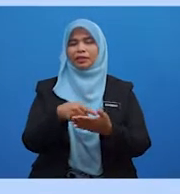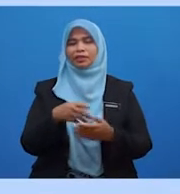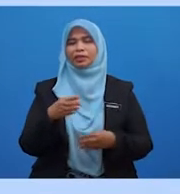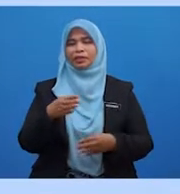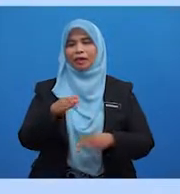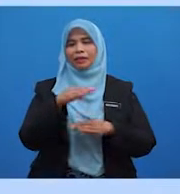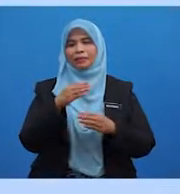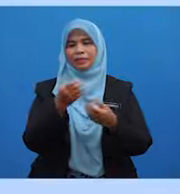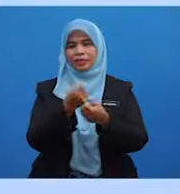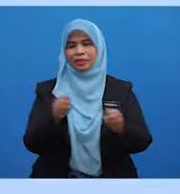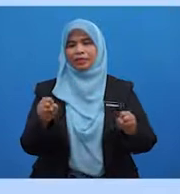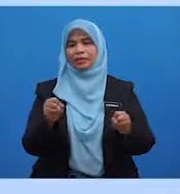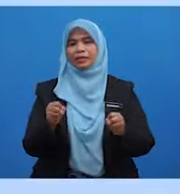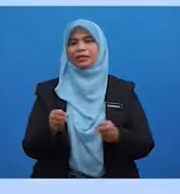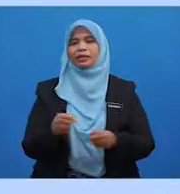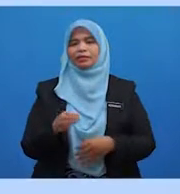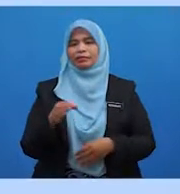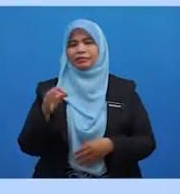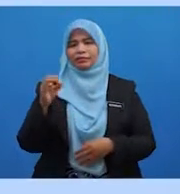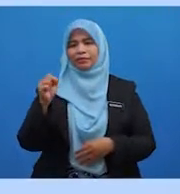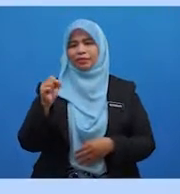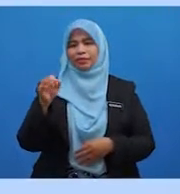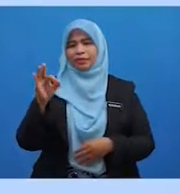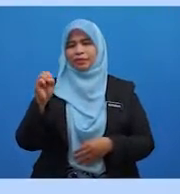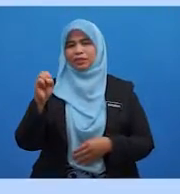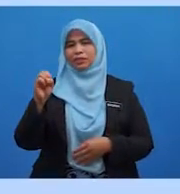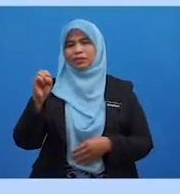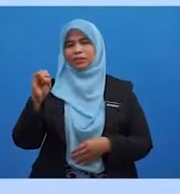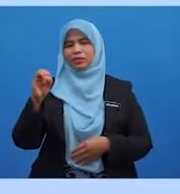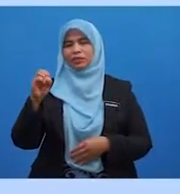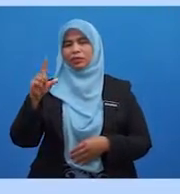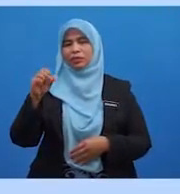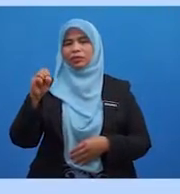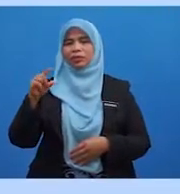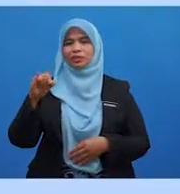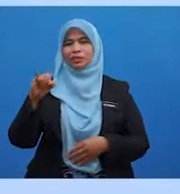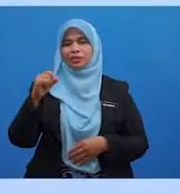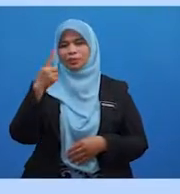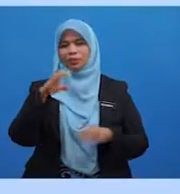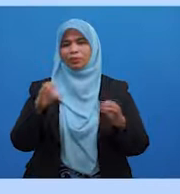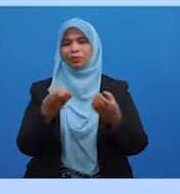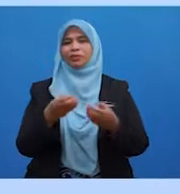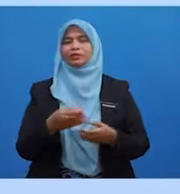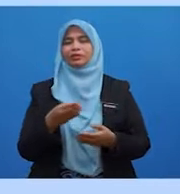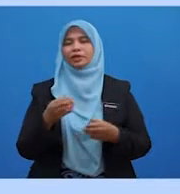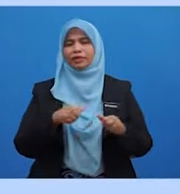tahap kesediaan dari aspek fisiologi untuk melakukan sebarang aktiviti fizikal.